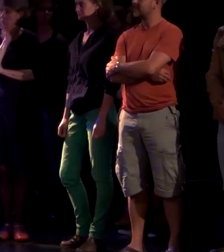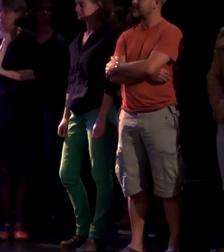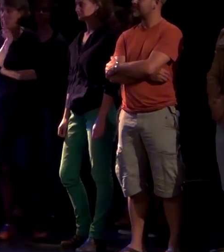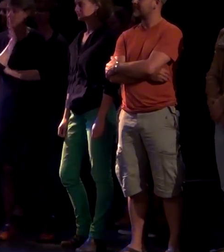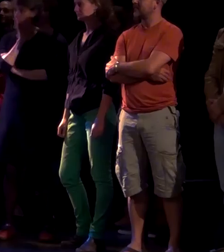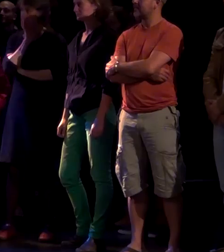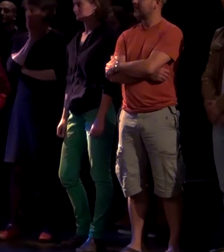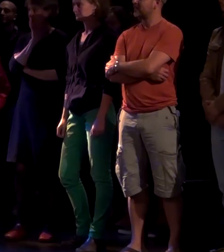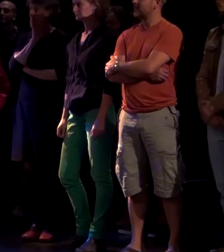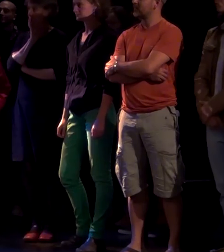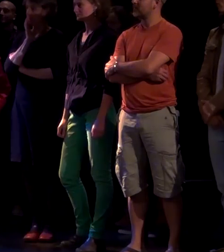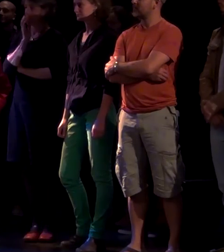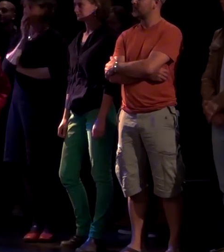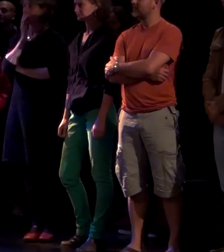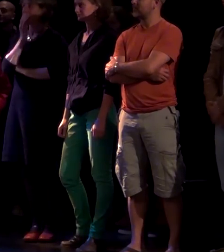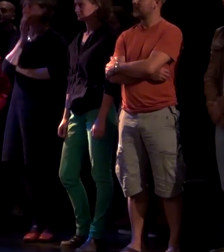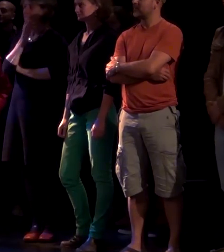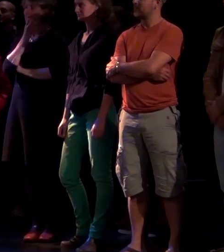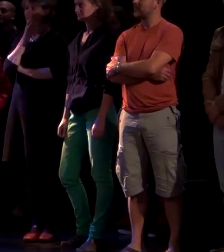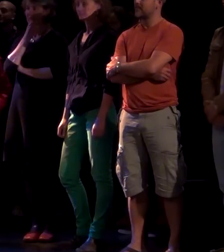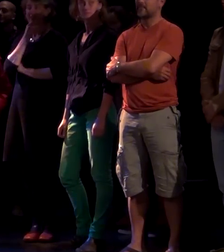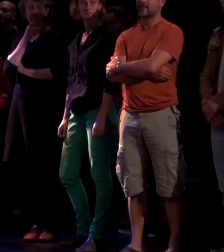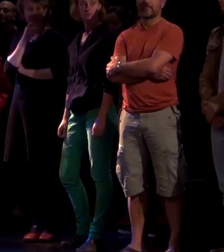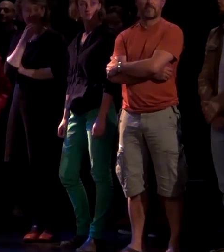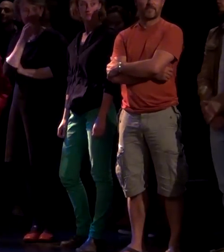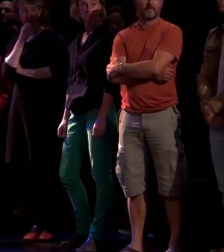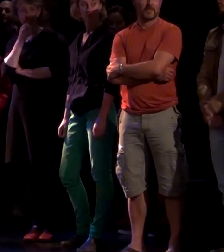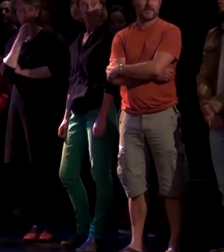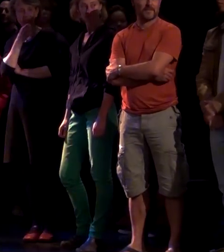et ça va être interprété. Je sais pas comment vous allez faire pour filmer, mais enfin, on va se regarder.